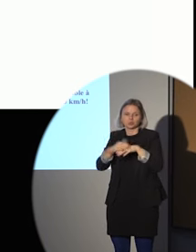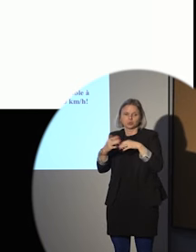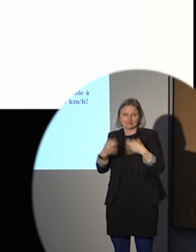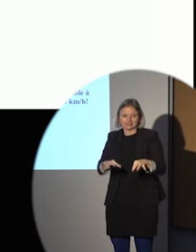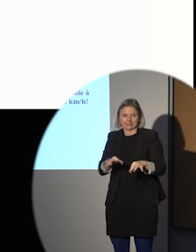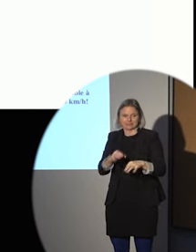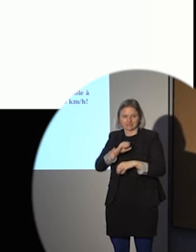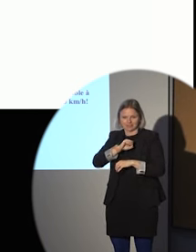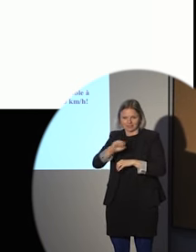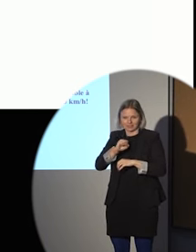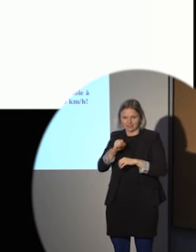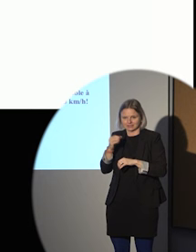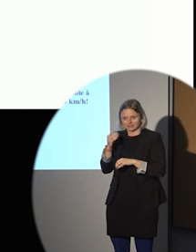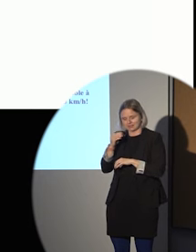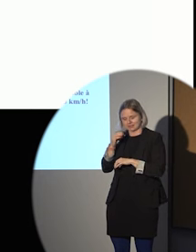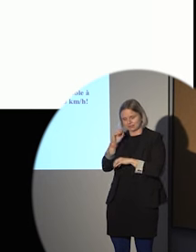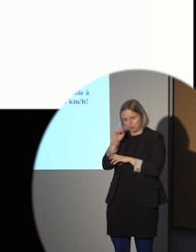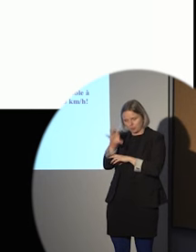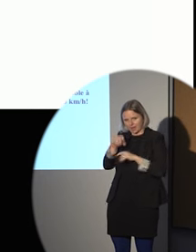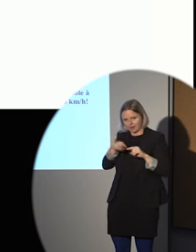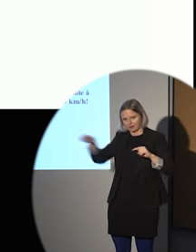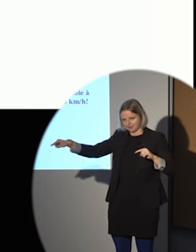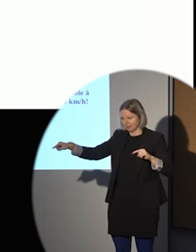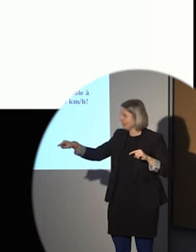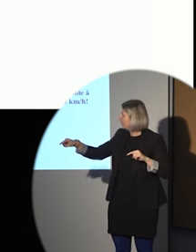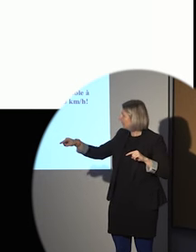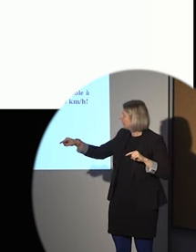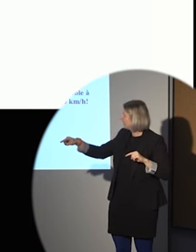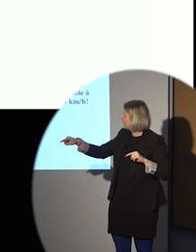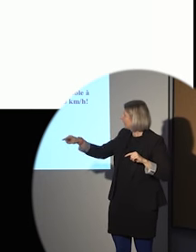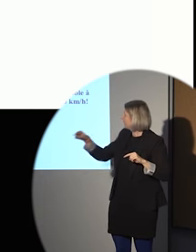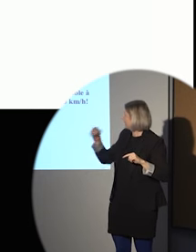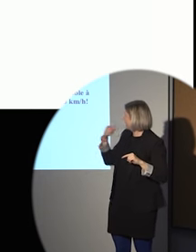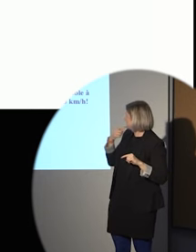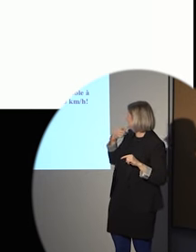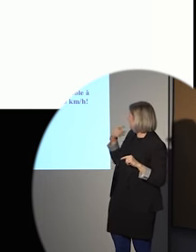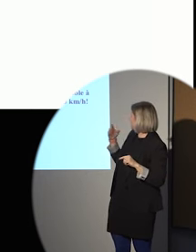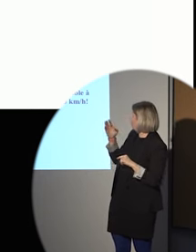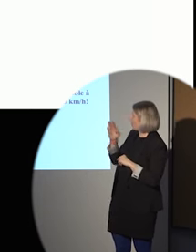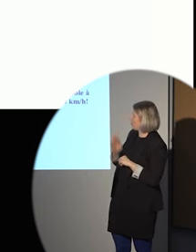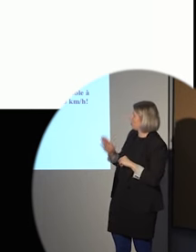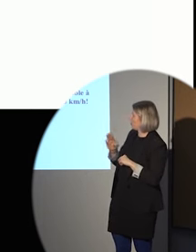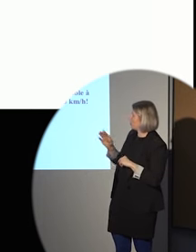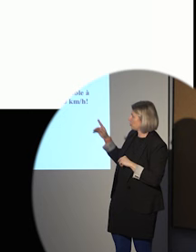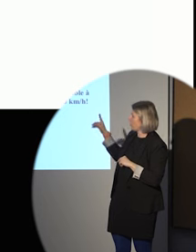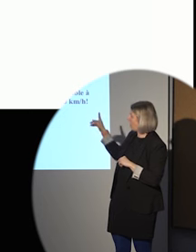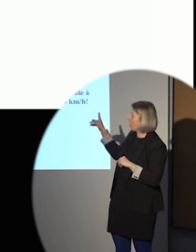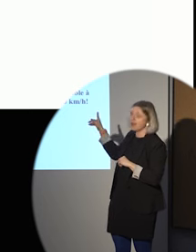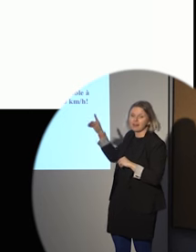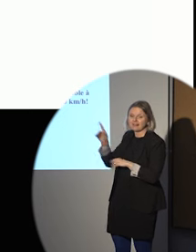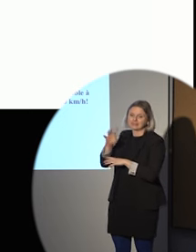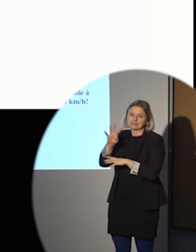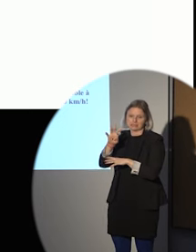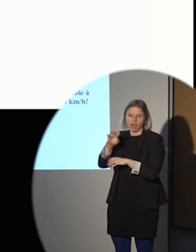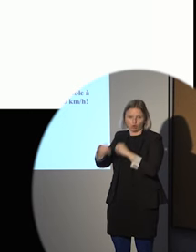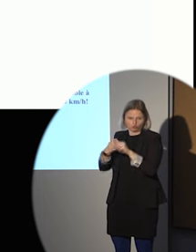lumière, on est plutôt en dessous du 1/10. Vous voyez, petit facteur 1000 quand même. Mais même si vous pouviez y aller, il y aurait